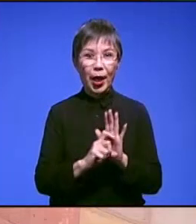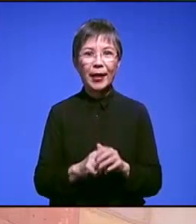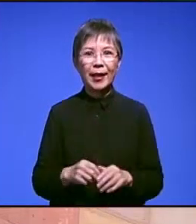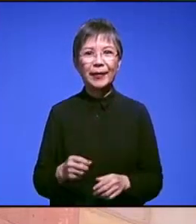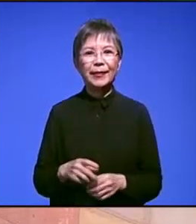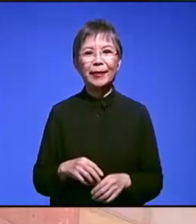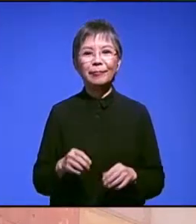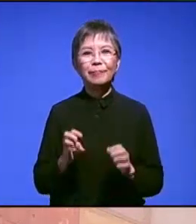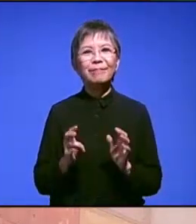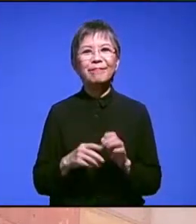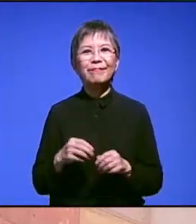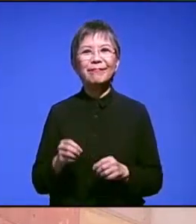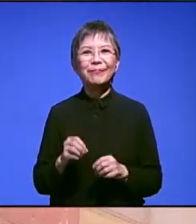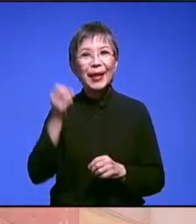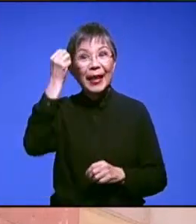ini.